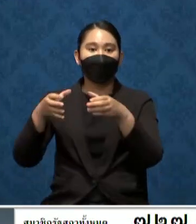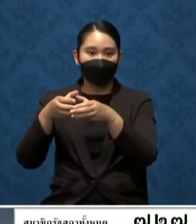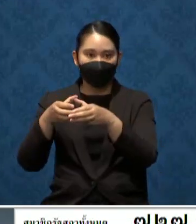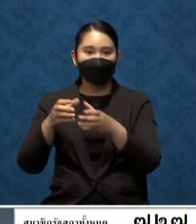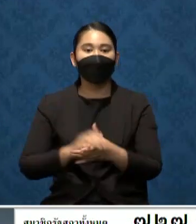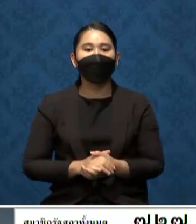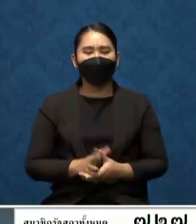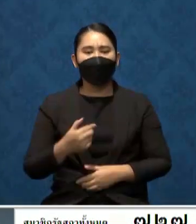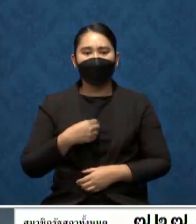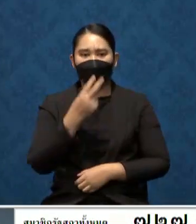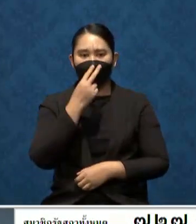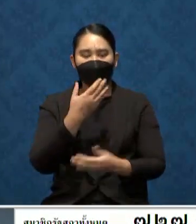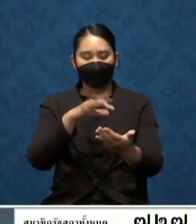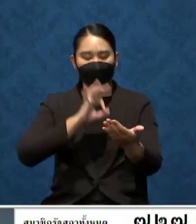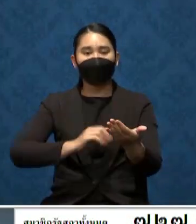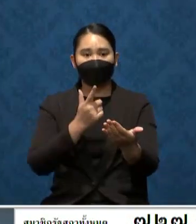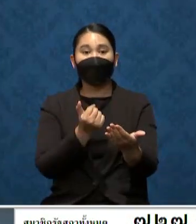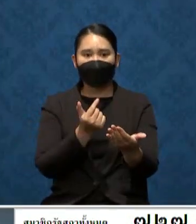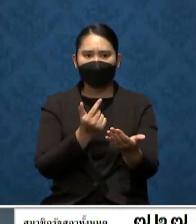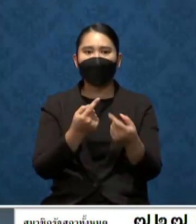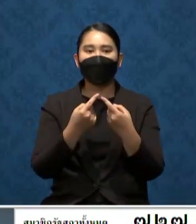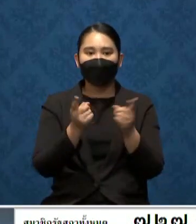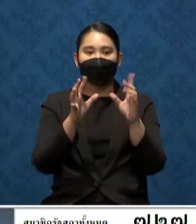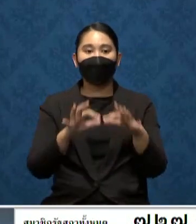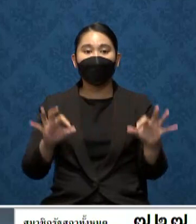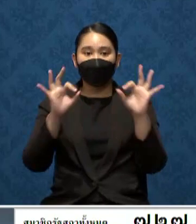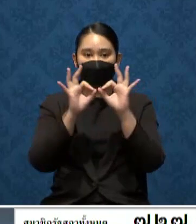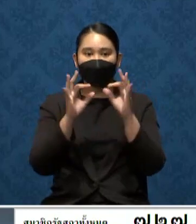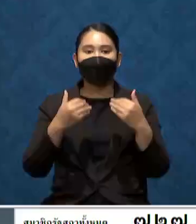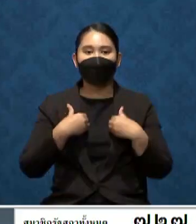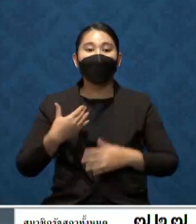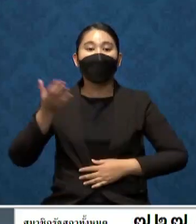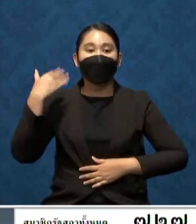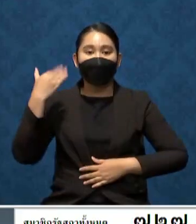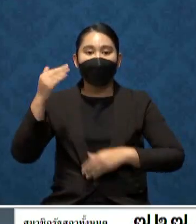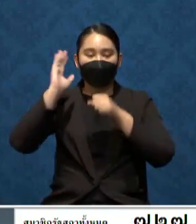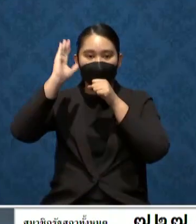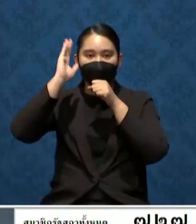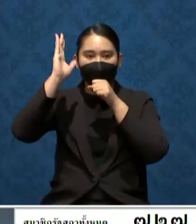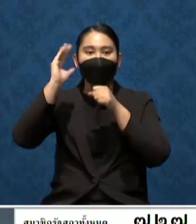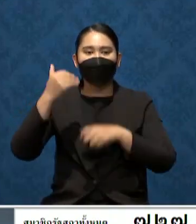นี้ฟังดูดีแต่เป็นเรื่องใหญ่มากผมเคยอภิปรายไปแล้วถ้